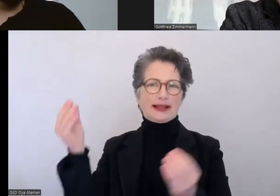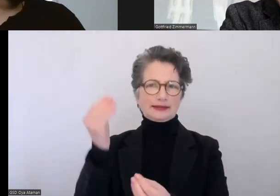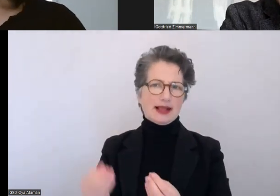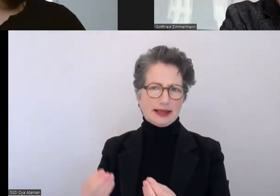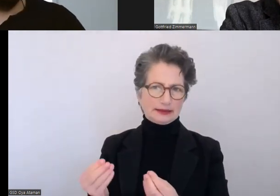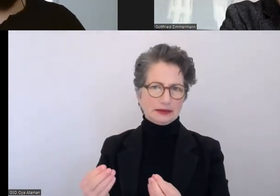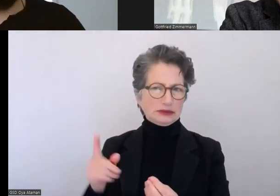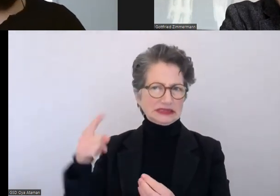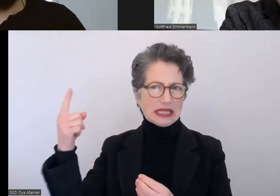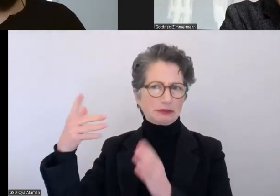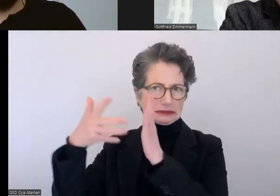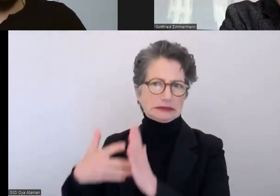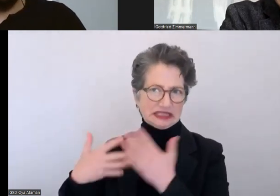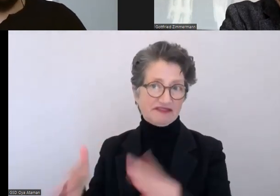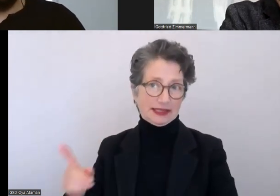dann.